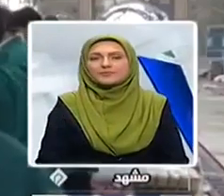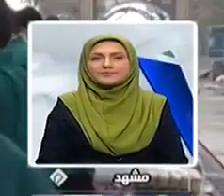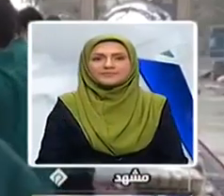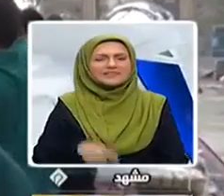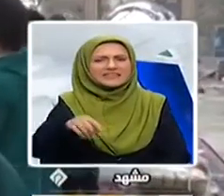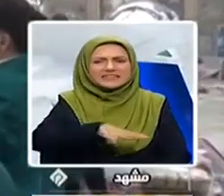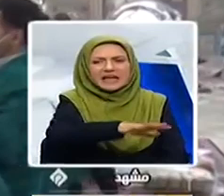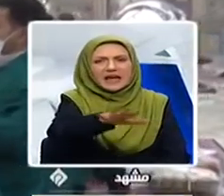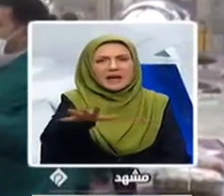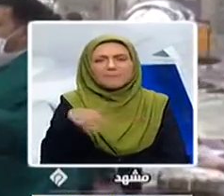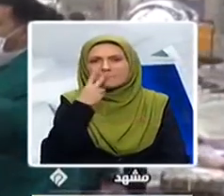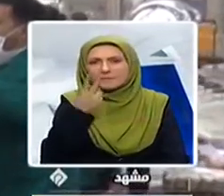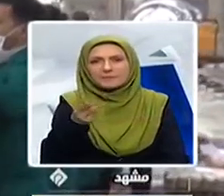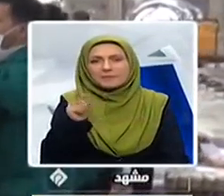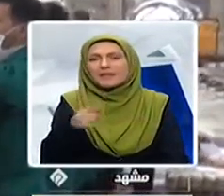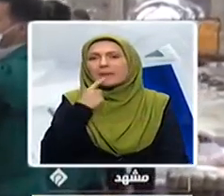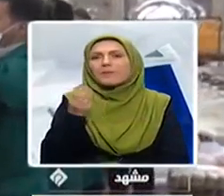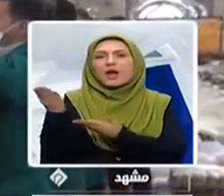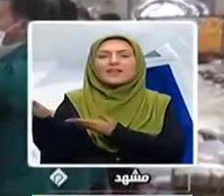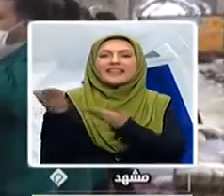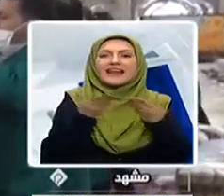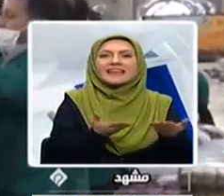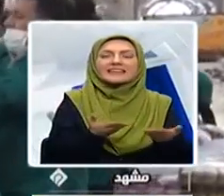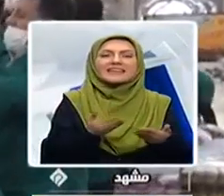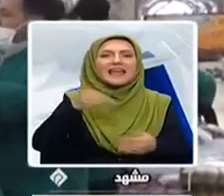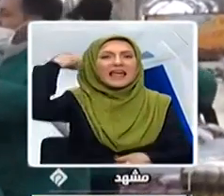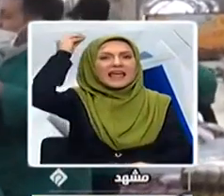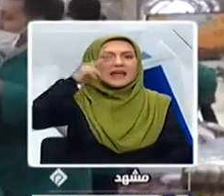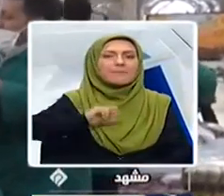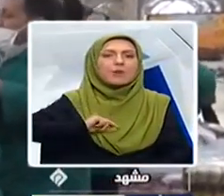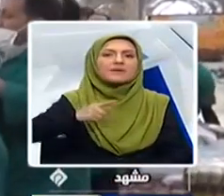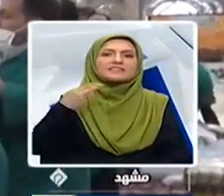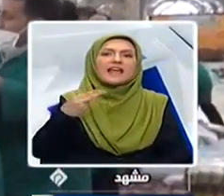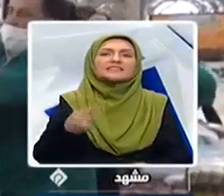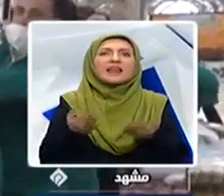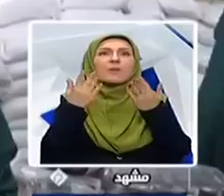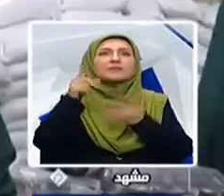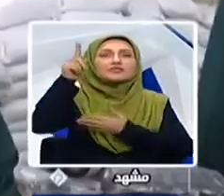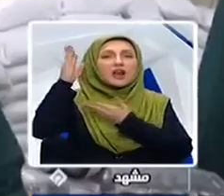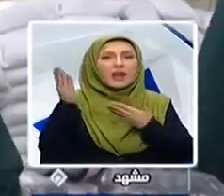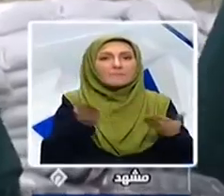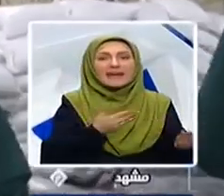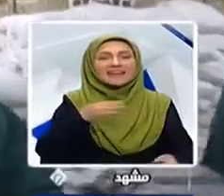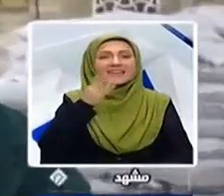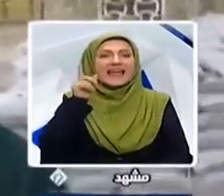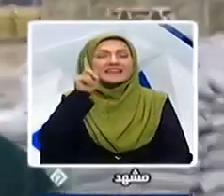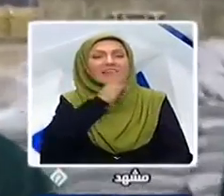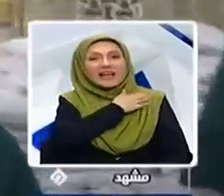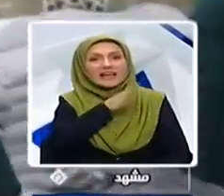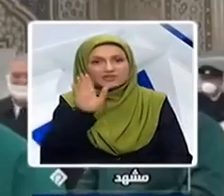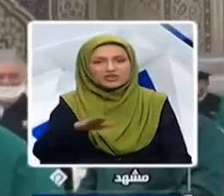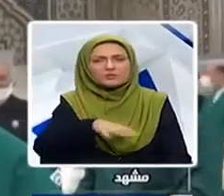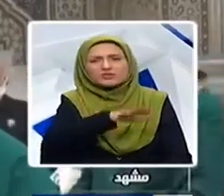اینا همه تبرکی امام رضا هم هست دیگه، اصلا مهمتر ان شاء الله خیر و برکت میده به سفره‌اش. هر با هم ترحم کنیم، خدا هم با